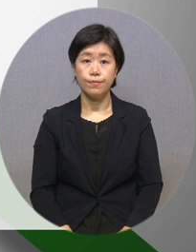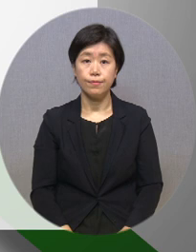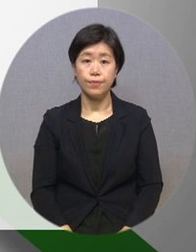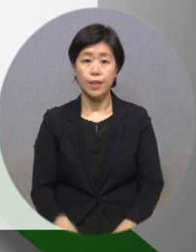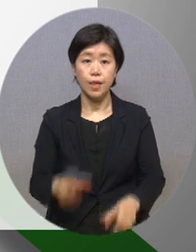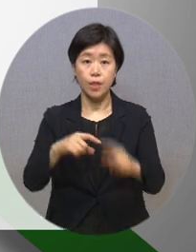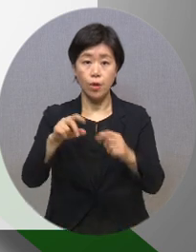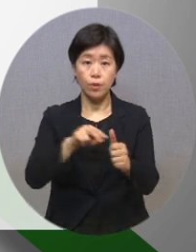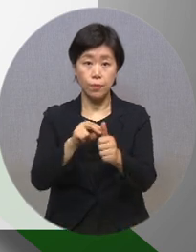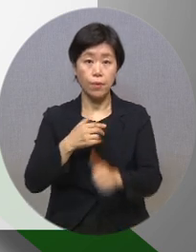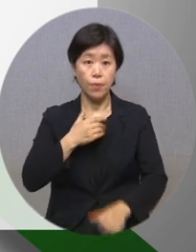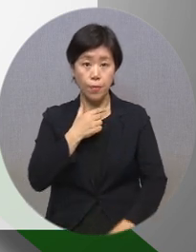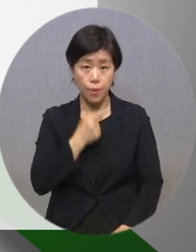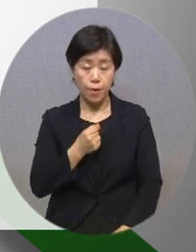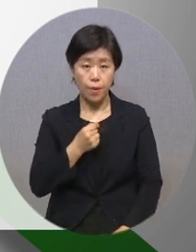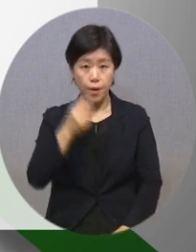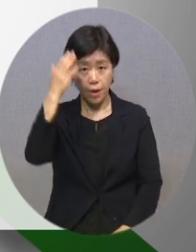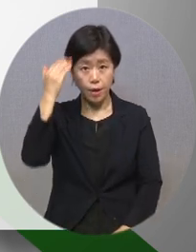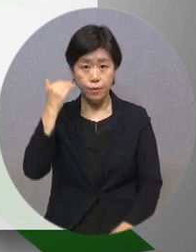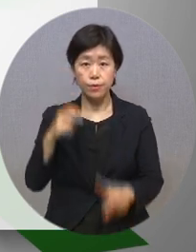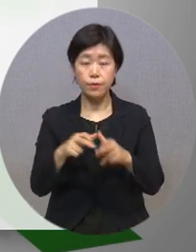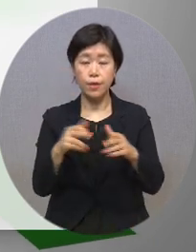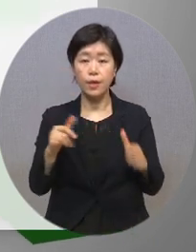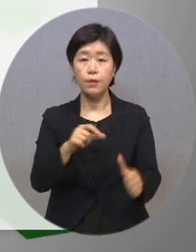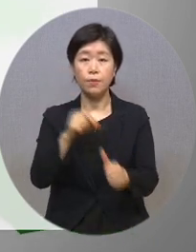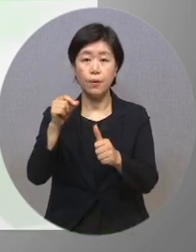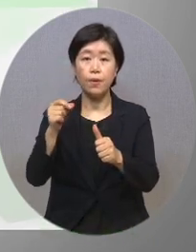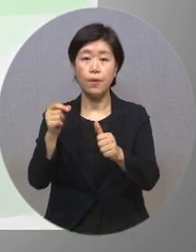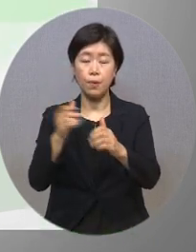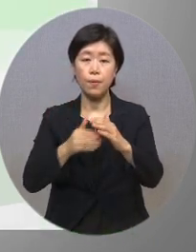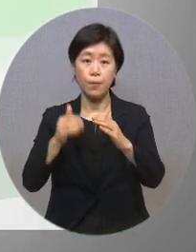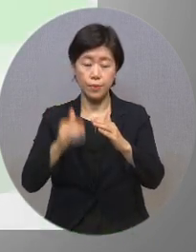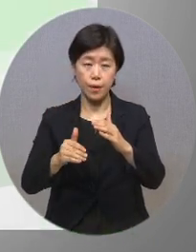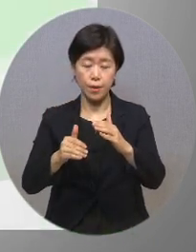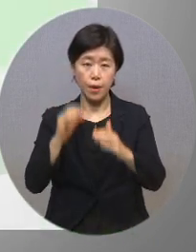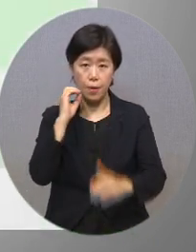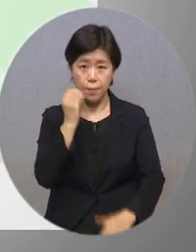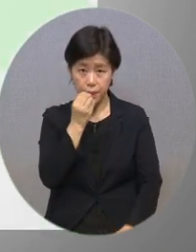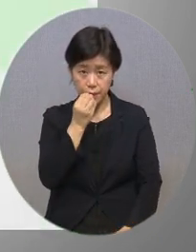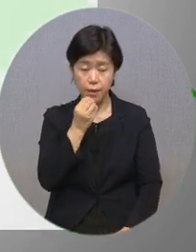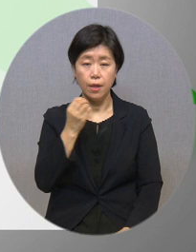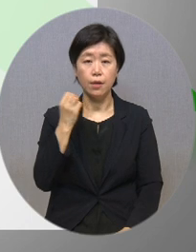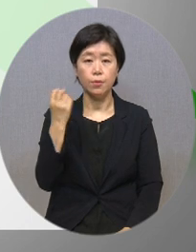더 자세한 입사지원과 문의사항은 한국장애인고용공단 누리집이나